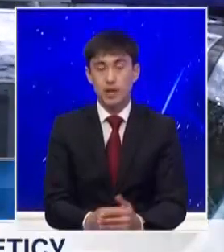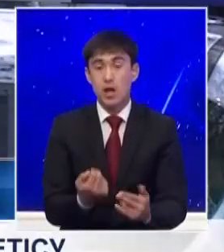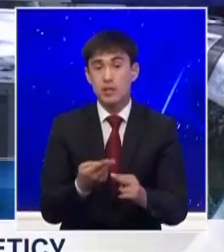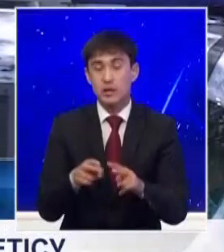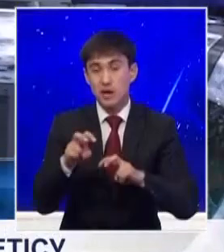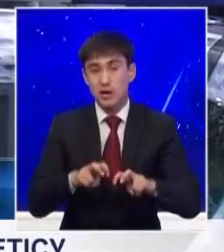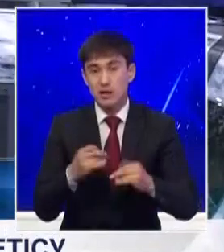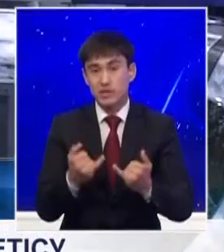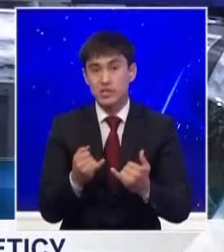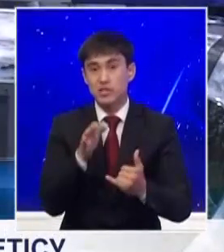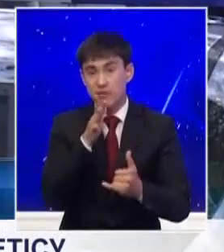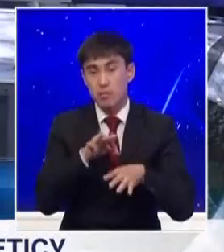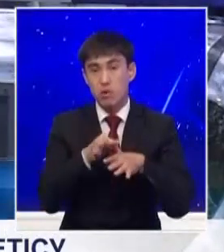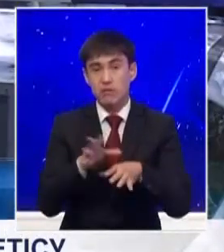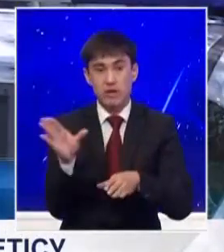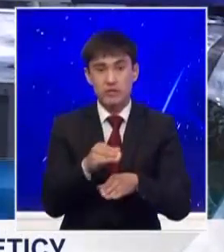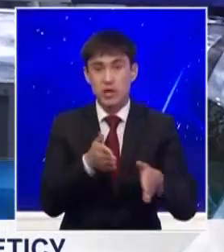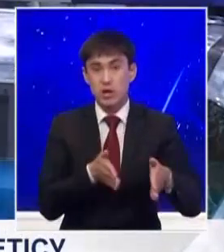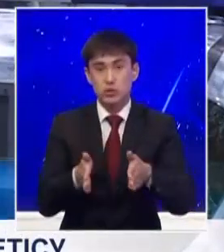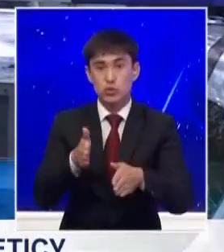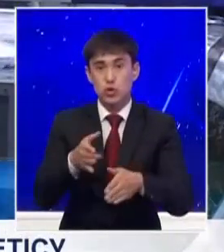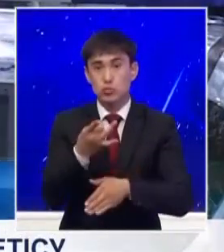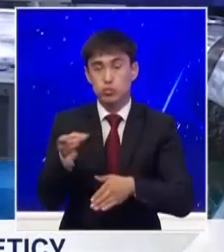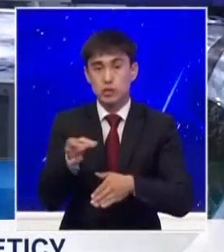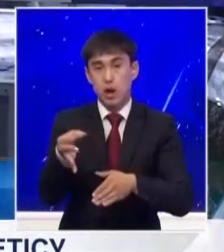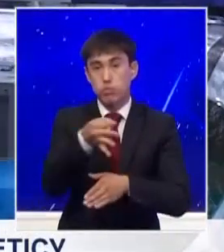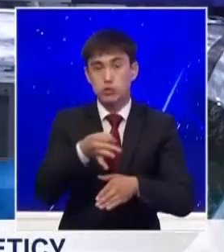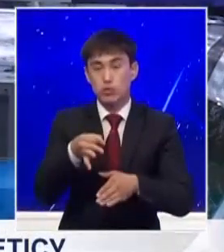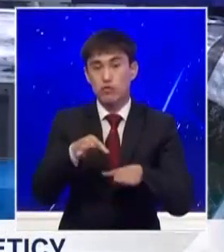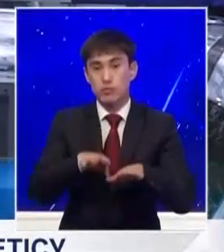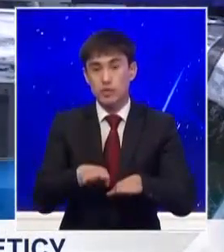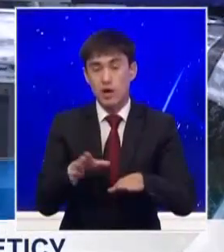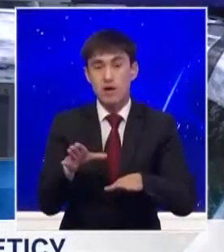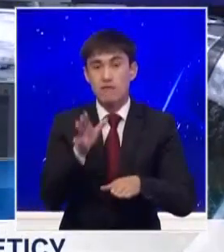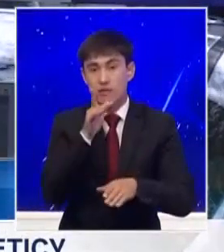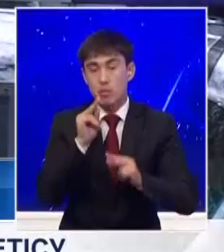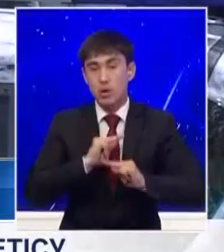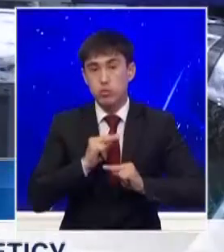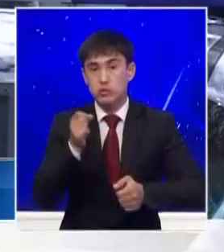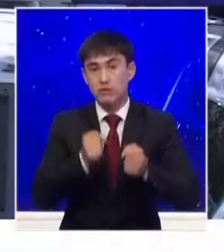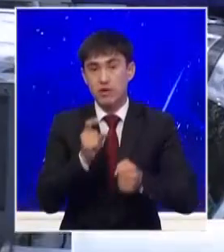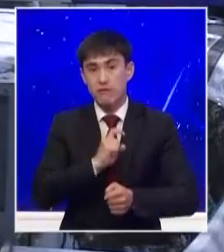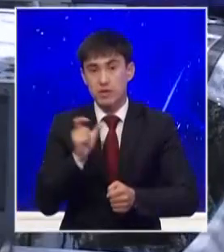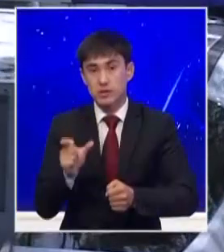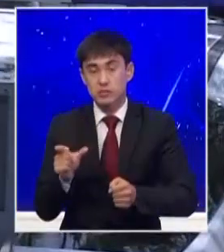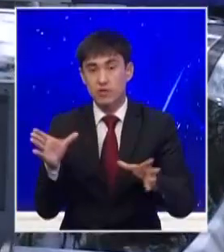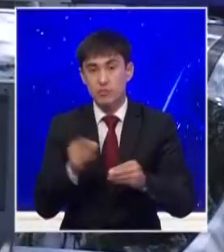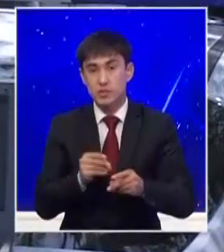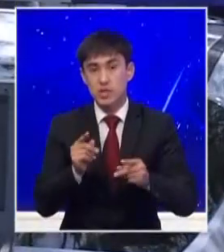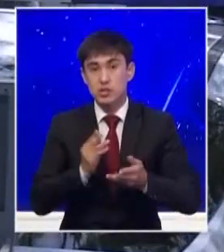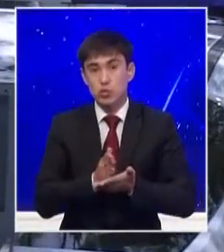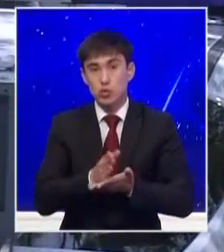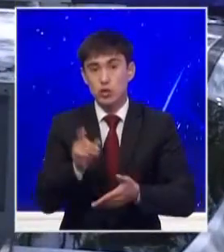Данный рейд в настоящее время проводится на всех автодорогах республиканского и областного значения. Во время работы с автовладельцами мы совместно с сотрудниками